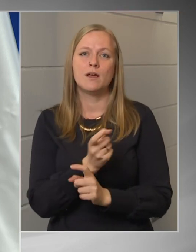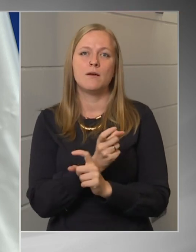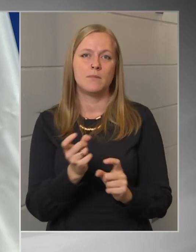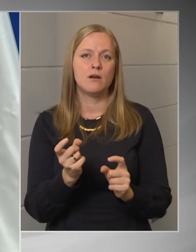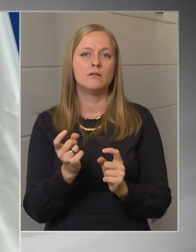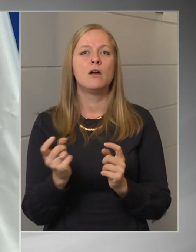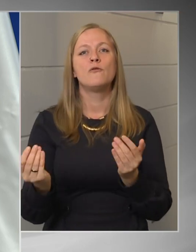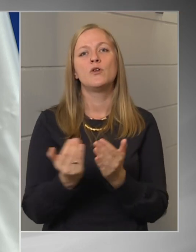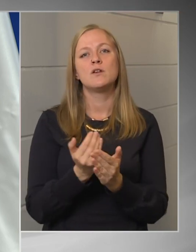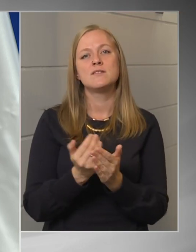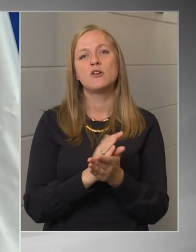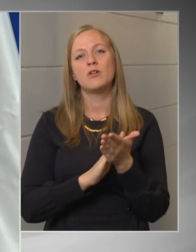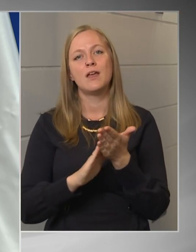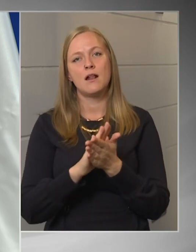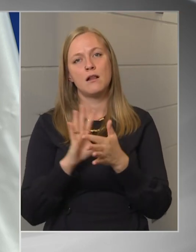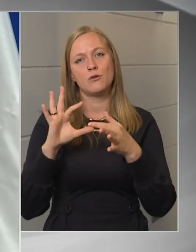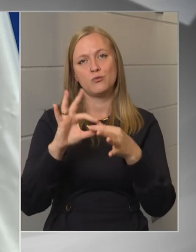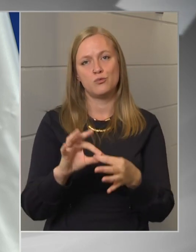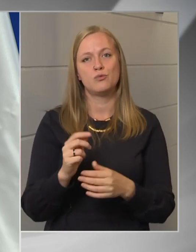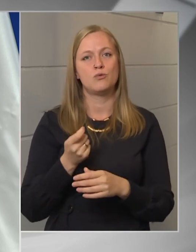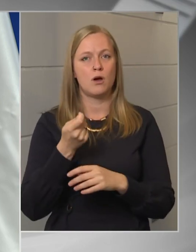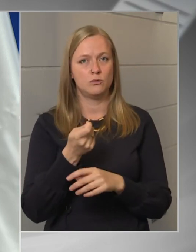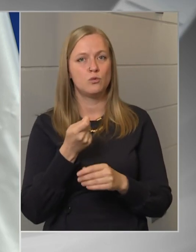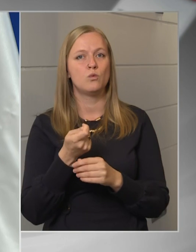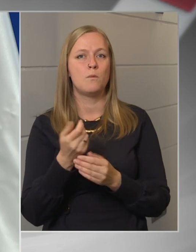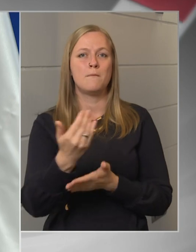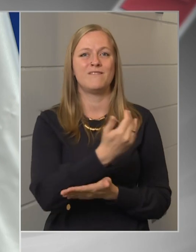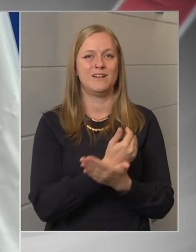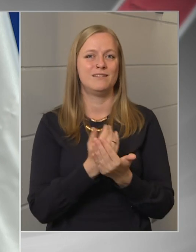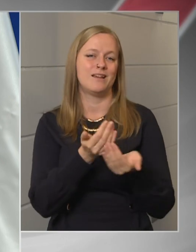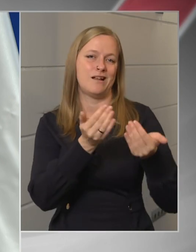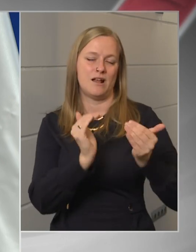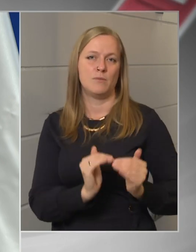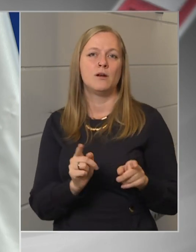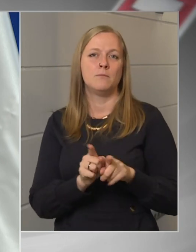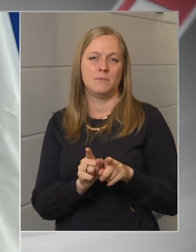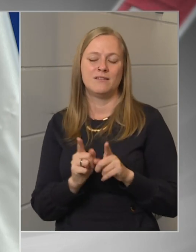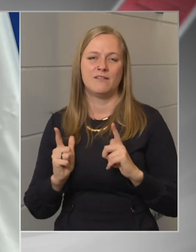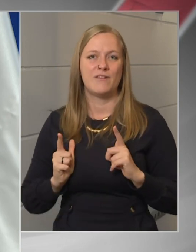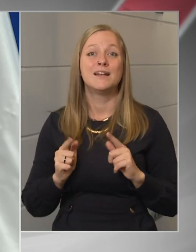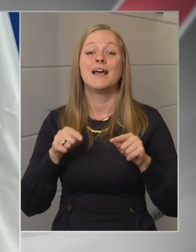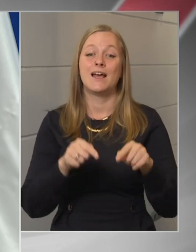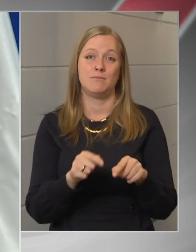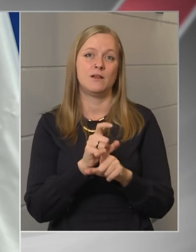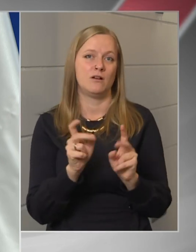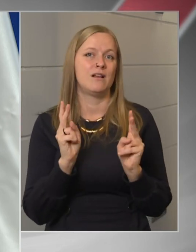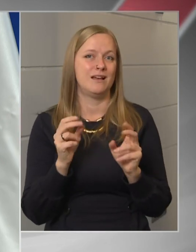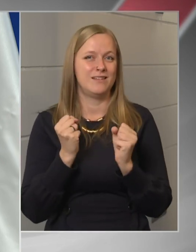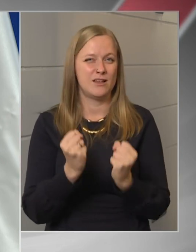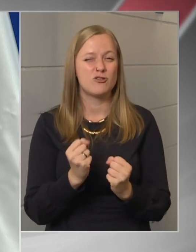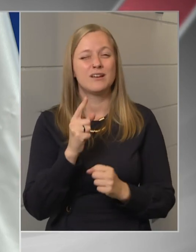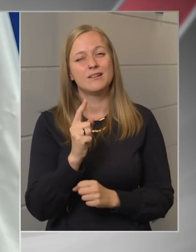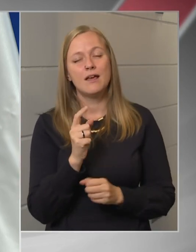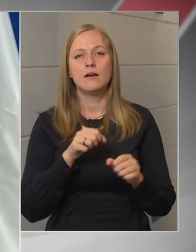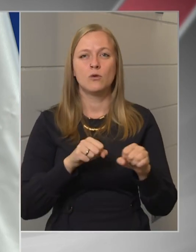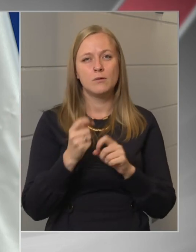fogyasztási jellegű adóknál a bevétel elmarad a költségvetésben vártól, ez jelenthet nehézségeket, de a kormány